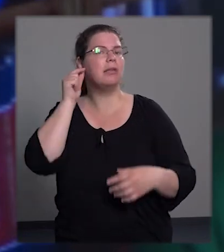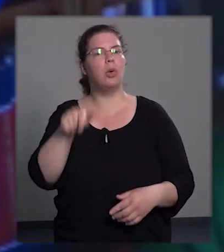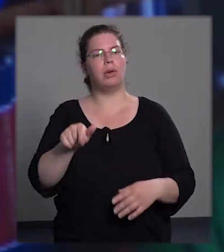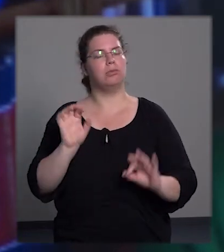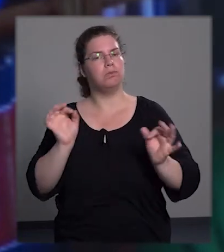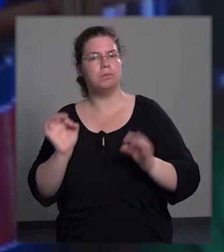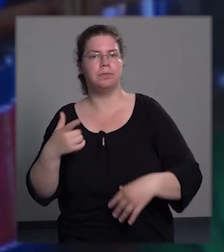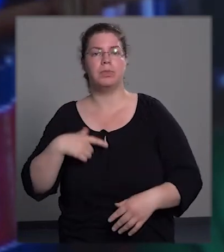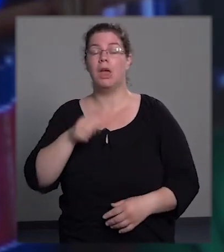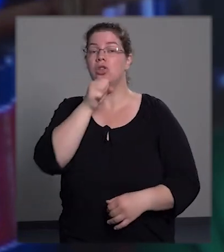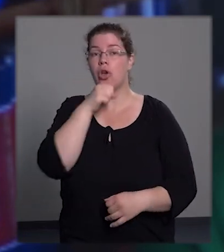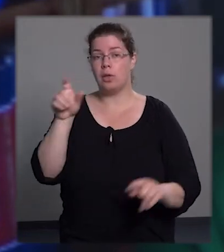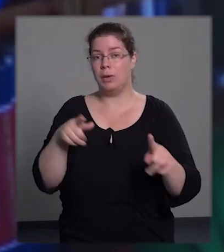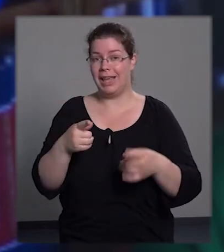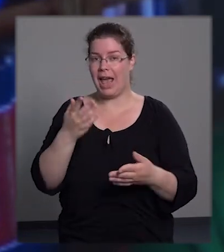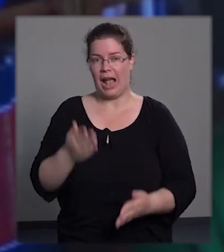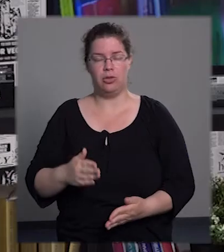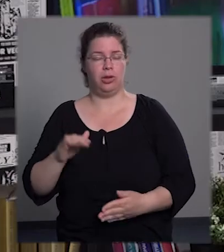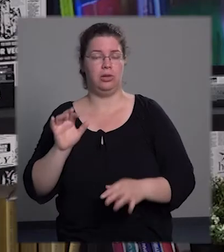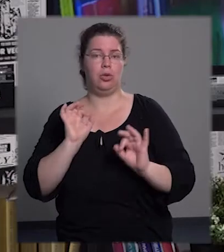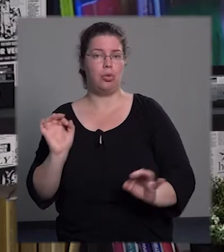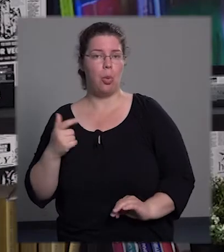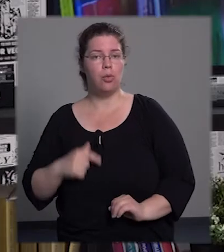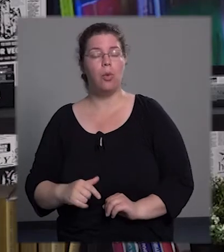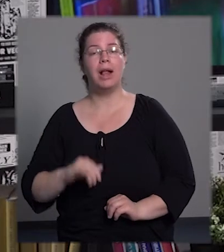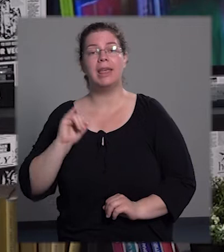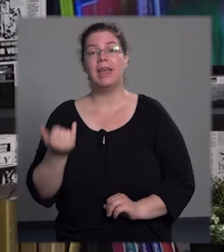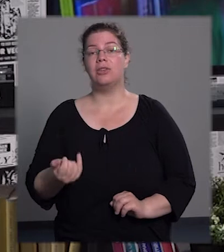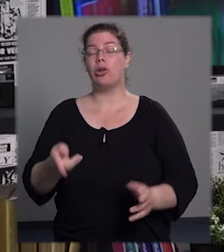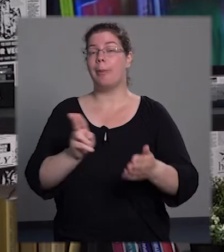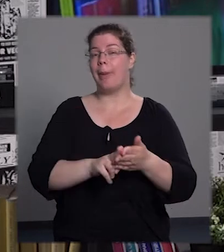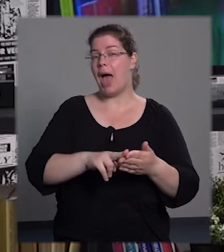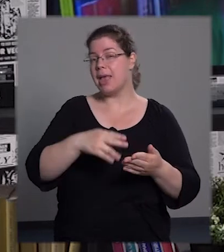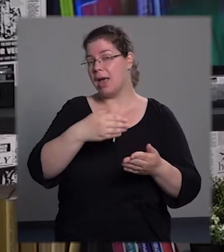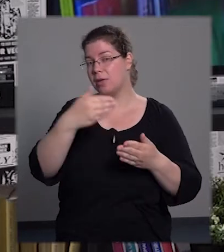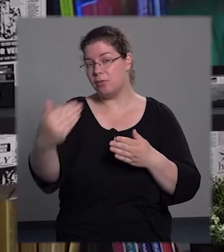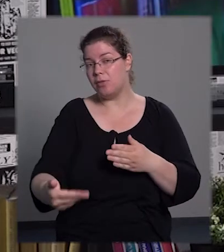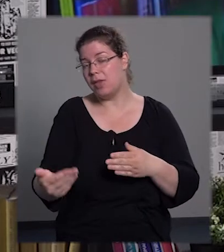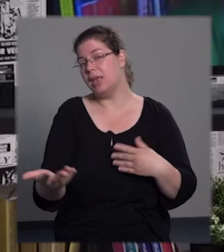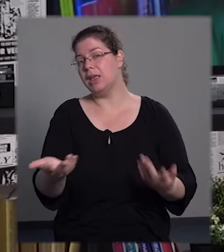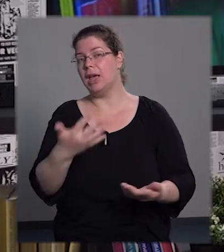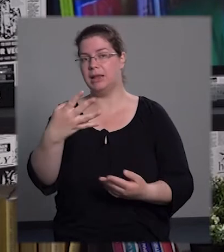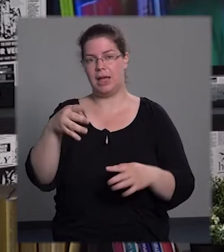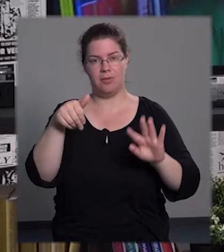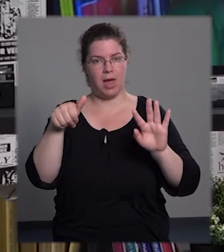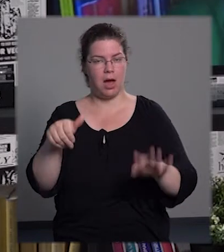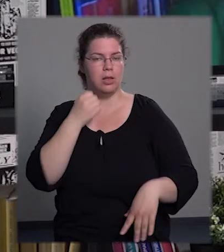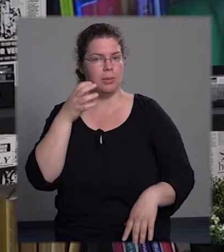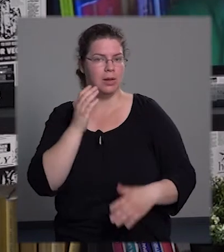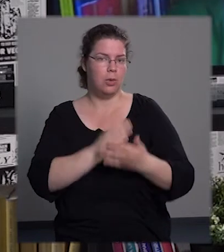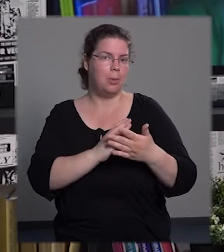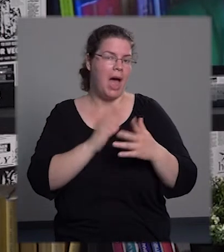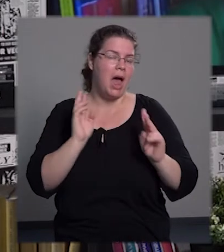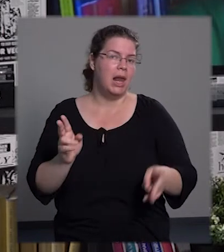sanzon énekesnőként is nagyon jó volt, és akkor a pályája végére, tehát 46-ban, amikor már lehetett,